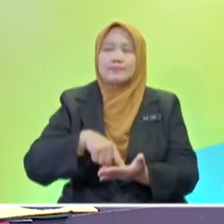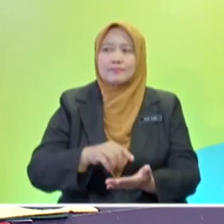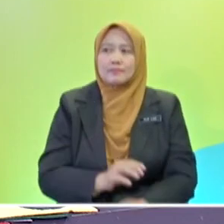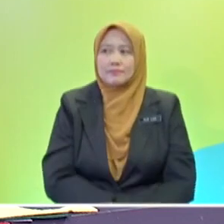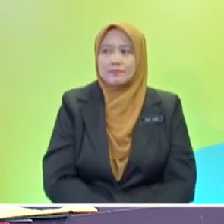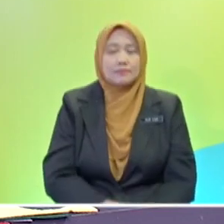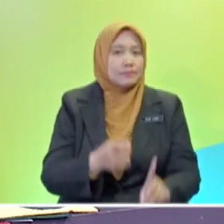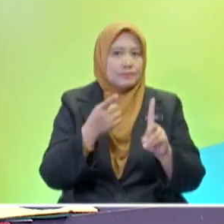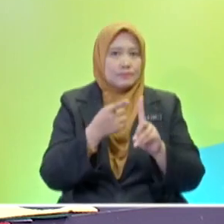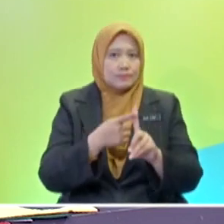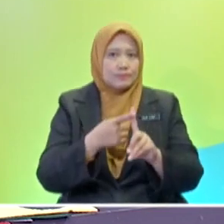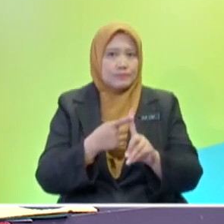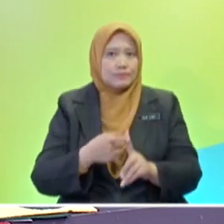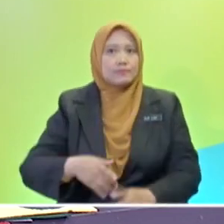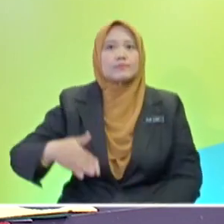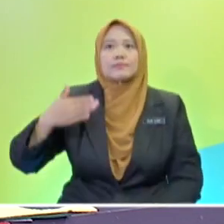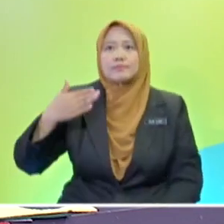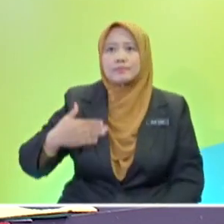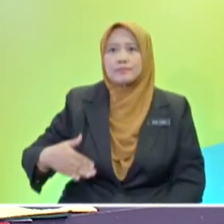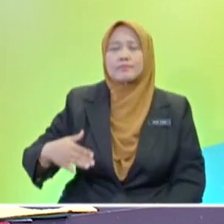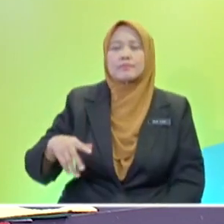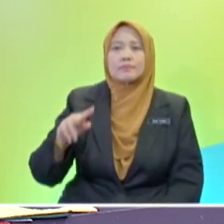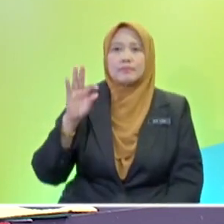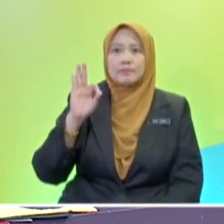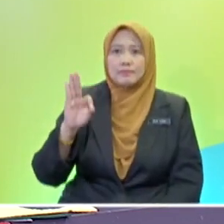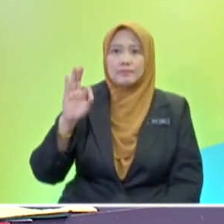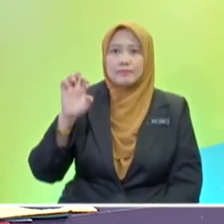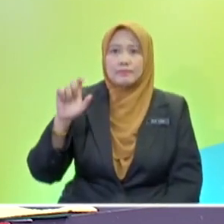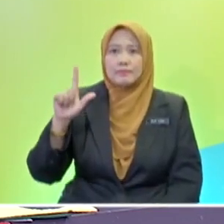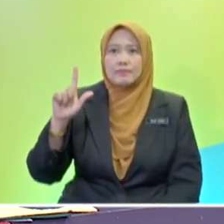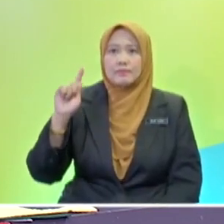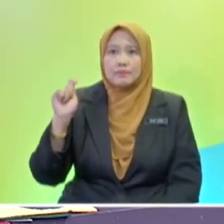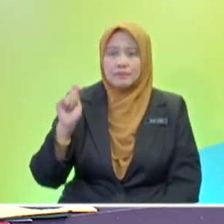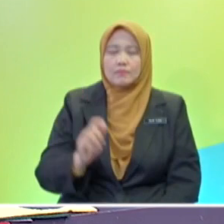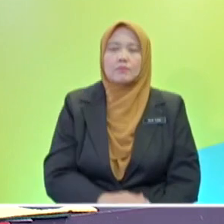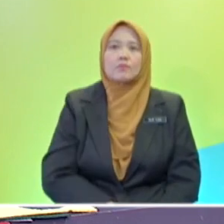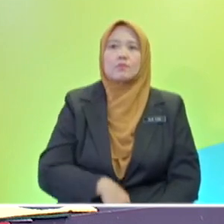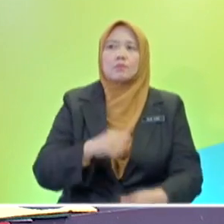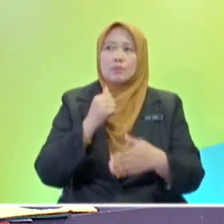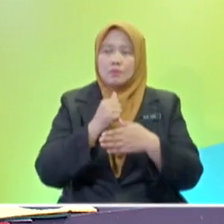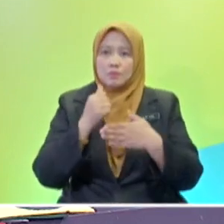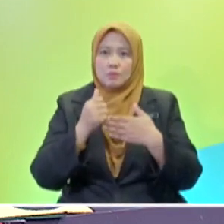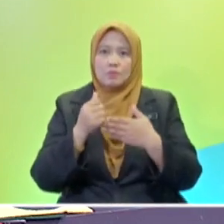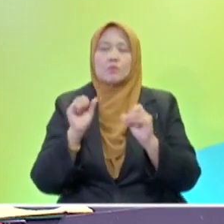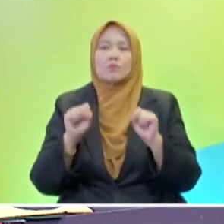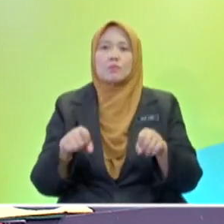sale ataupun kita boleh gunakan yang kita apa namanya